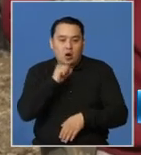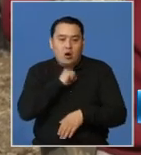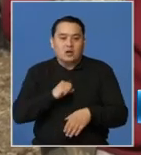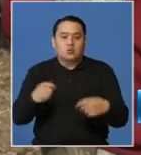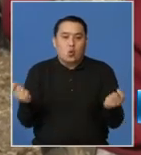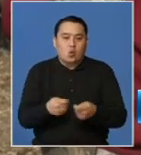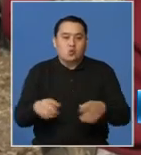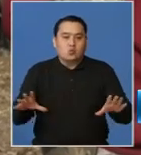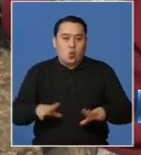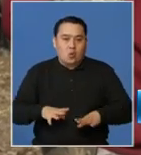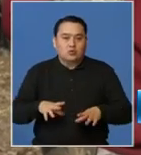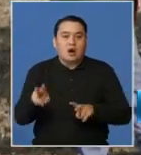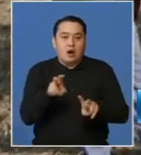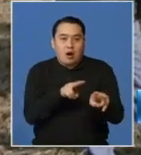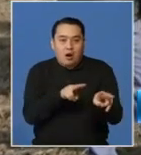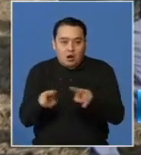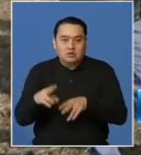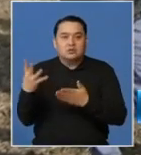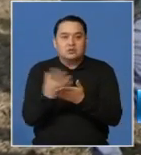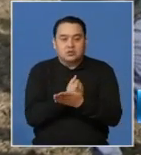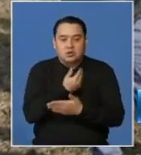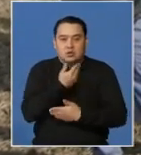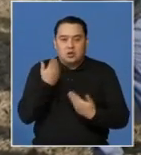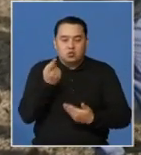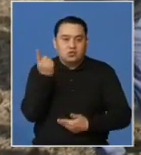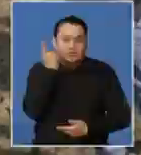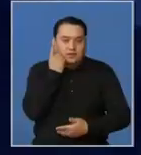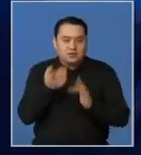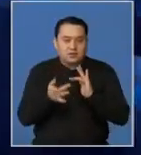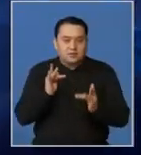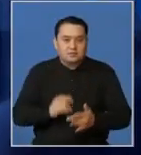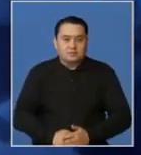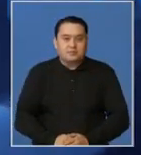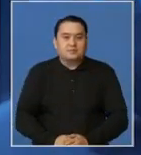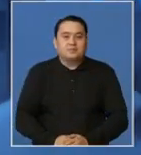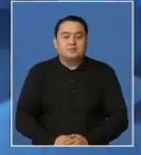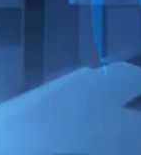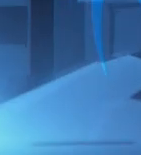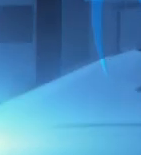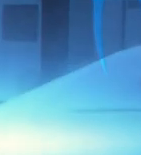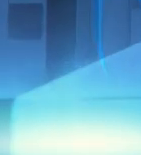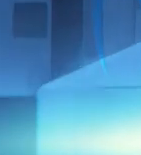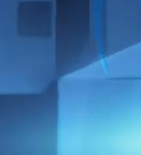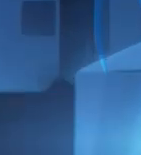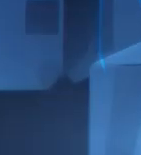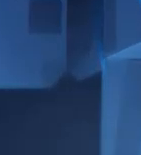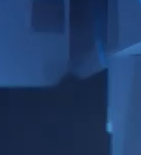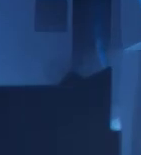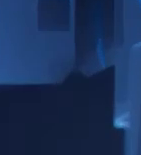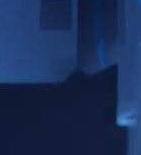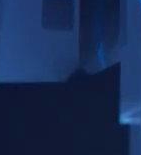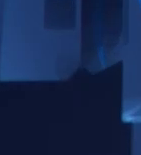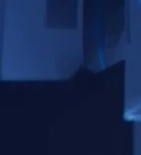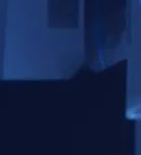можно отследить даже в тех местах, где отсутствует сотовая связь. Азат Жумаханов, Ербол Атантелов, телекомпания ЖТСУ